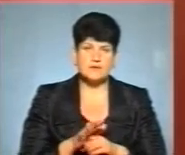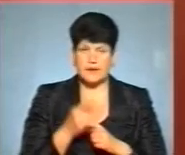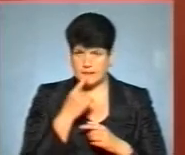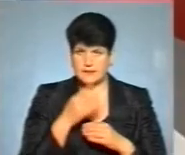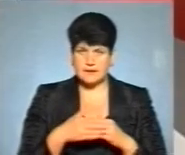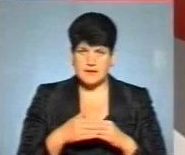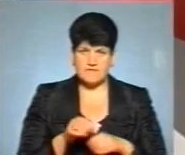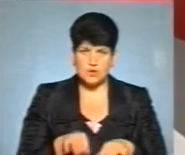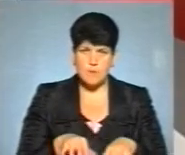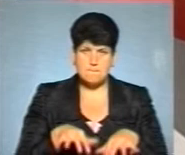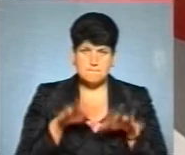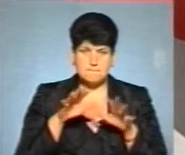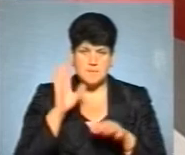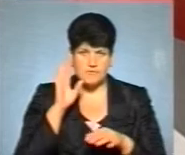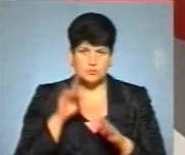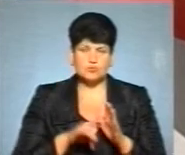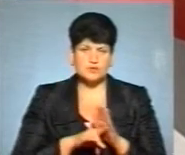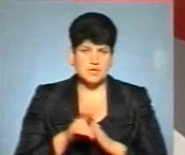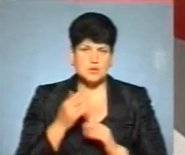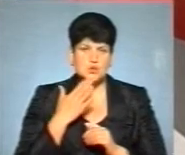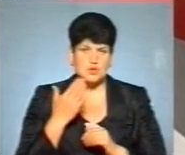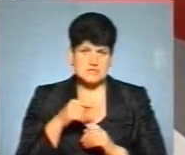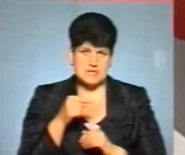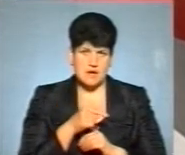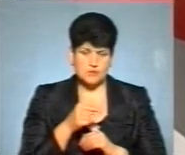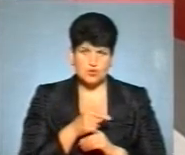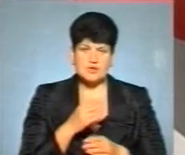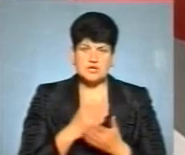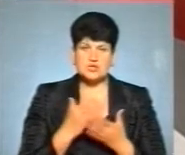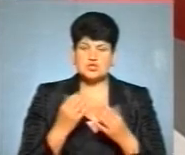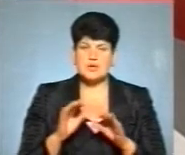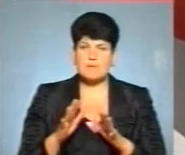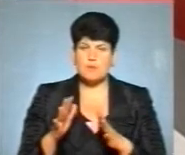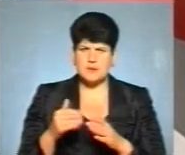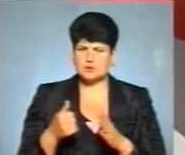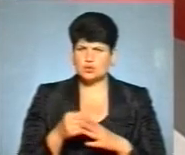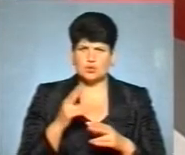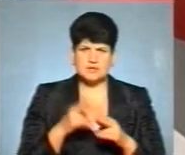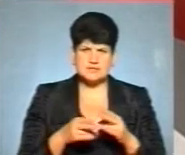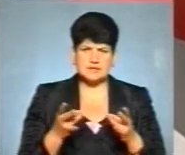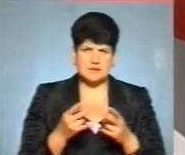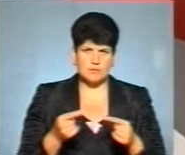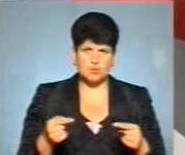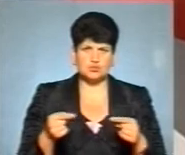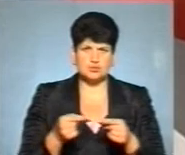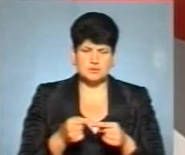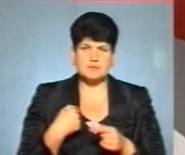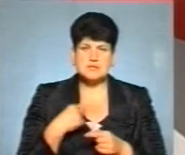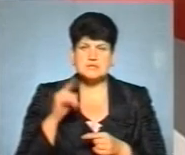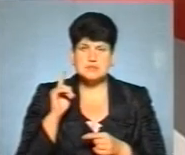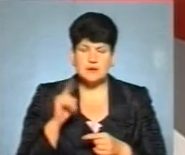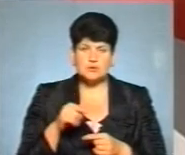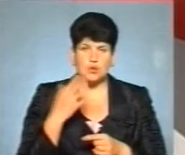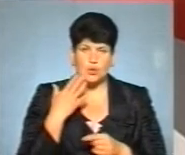паводок. Власне, хочеться розпочати із останнього, оскільки є ще певні моменти до кінця, які варто уточнити. Адже, як ми знаємо,